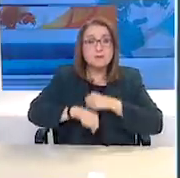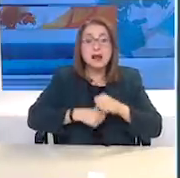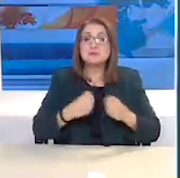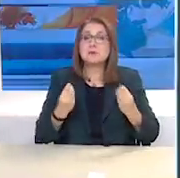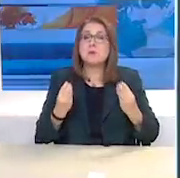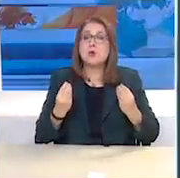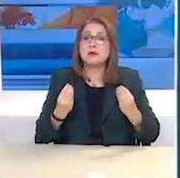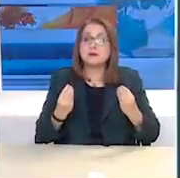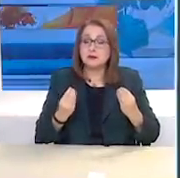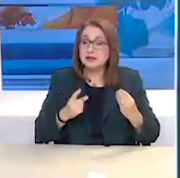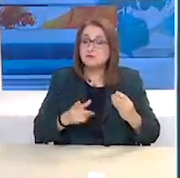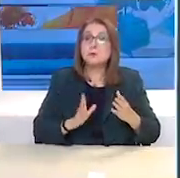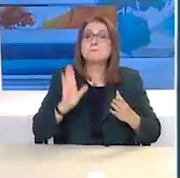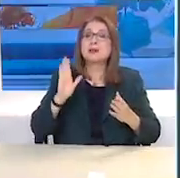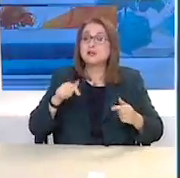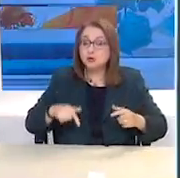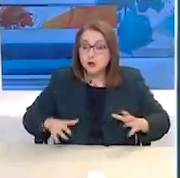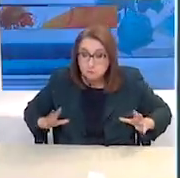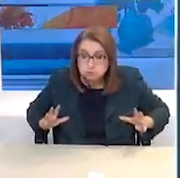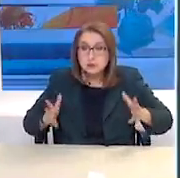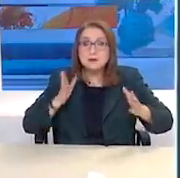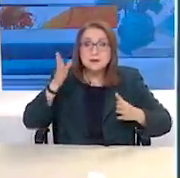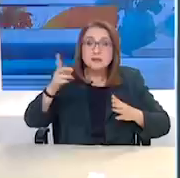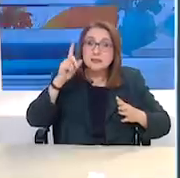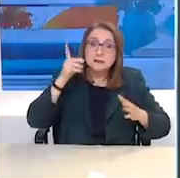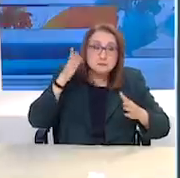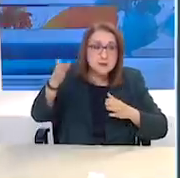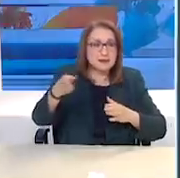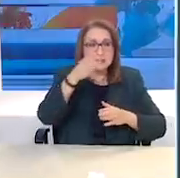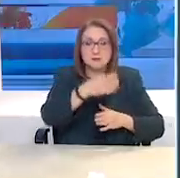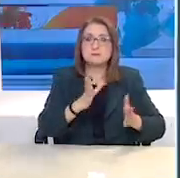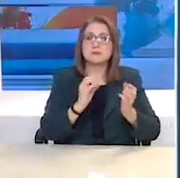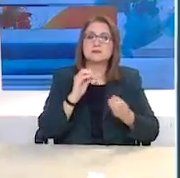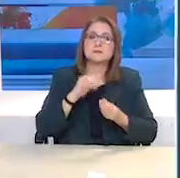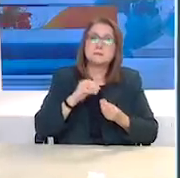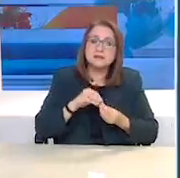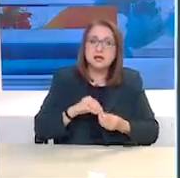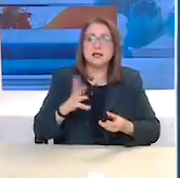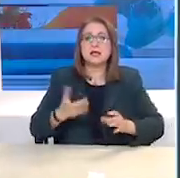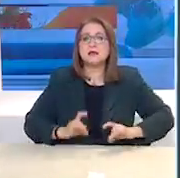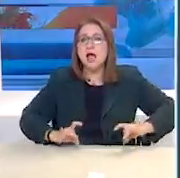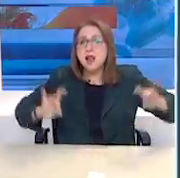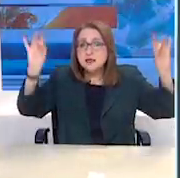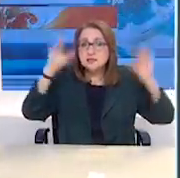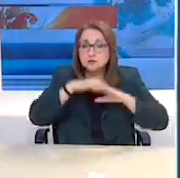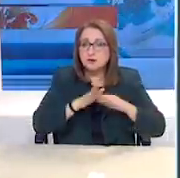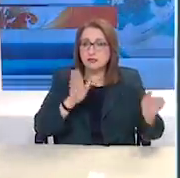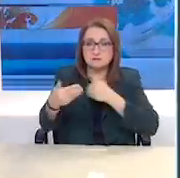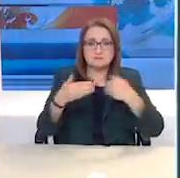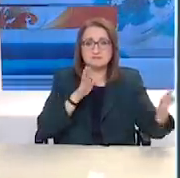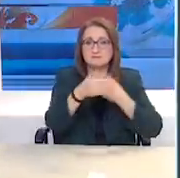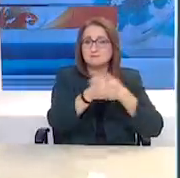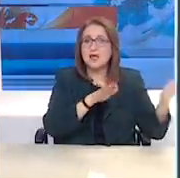δεν επιτρέπονται μετακινήσεις σε σπίτια συγγενών και φίλων για την Ανάσταση ή την Κυριακή του Πάσχα. Δεν προβλέπεται τέτοιος